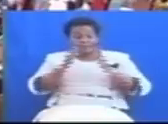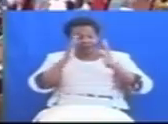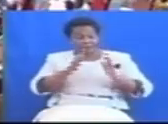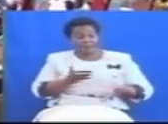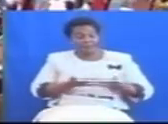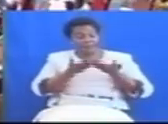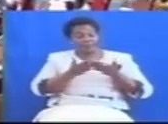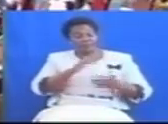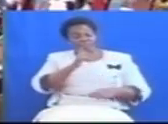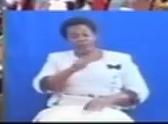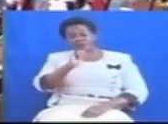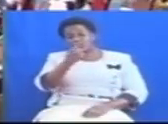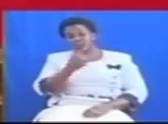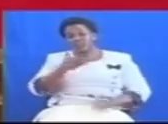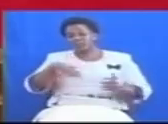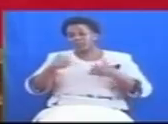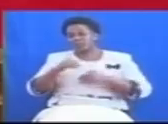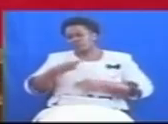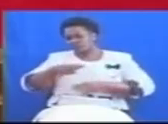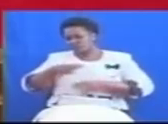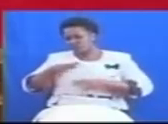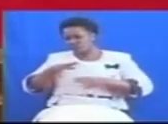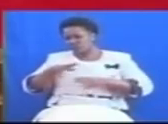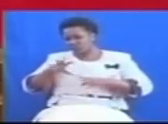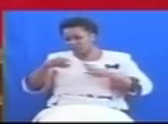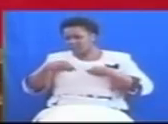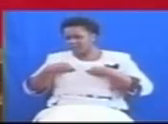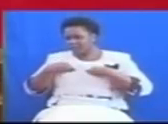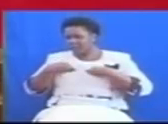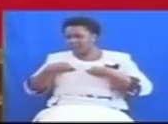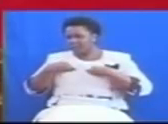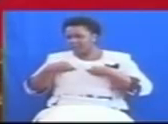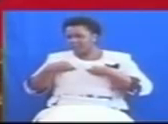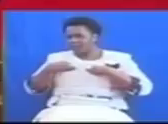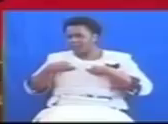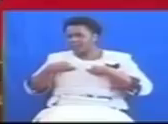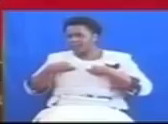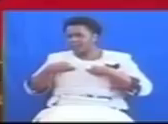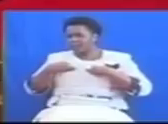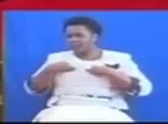ni kubaliane na Mheshimiwa Mbunge wa jiji la Mbeya, kaka yangu Sugu